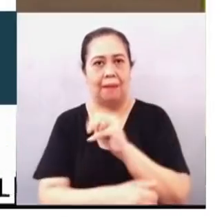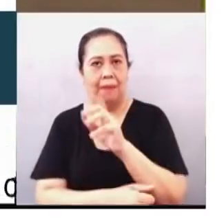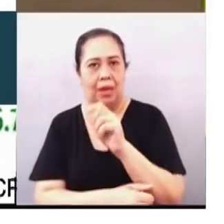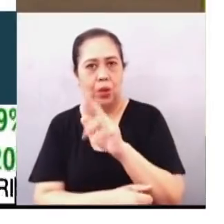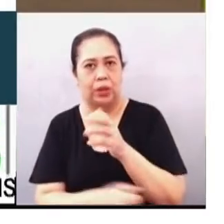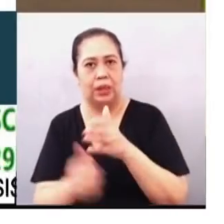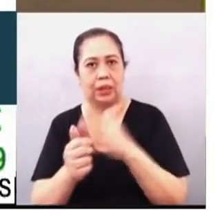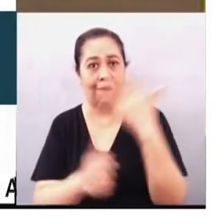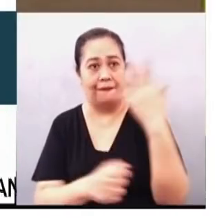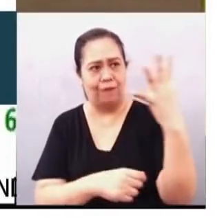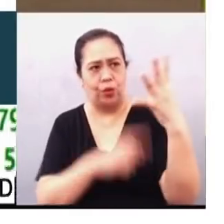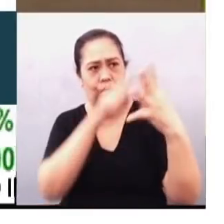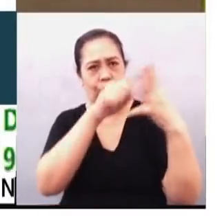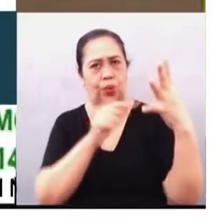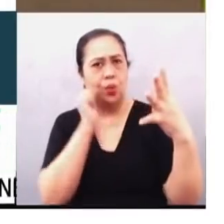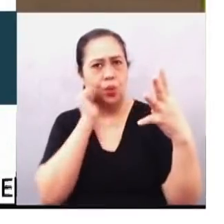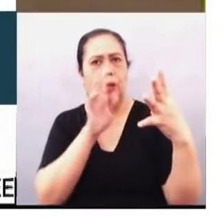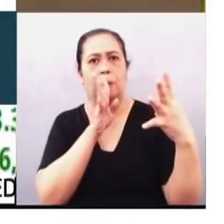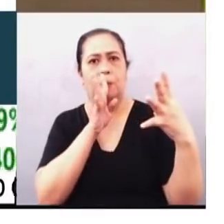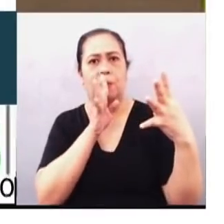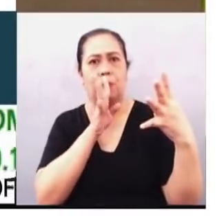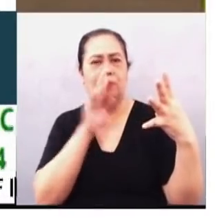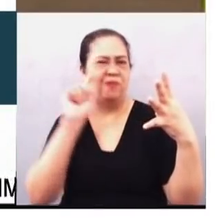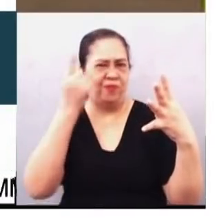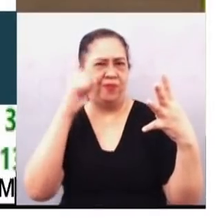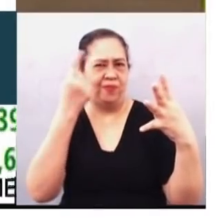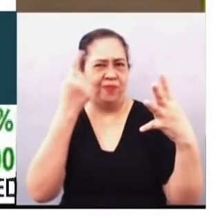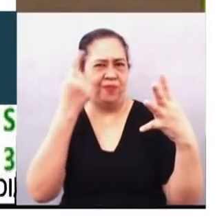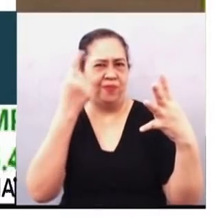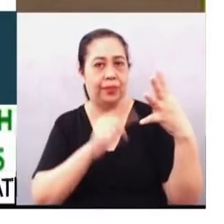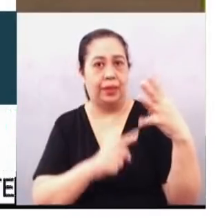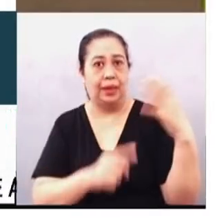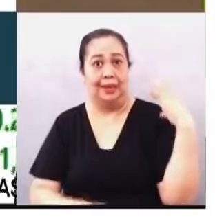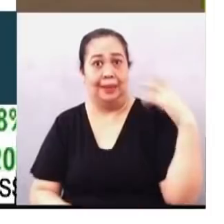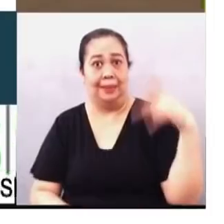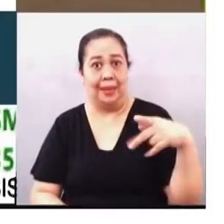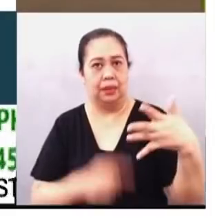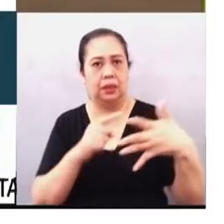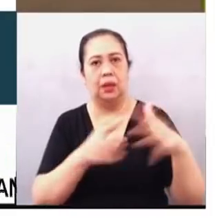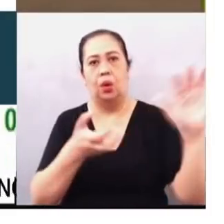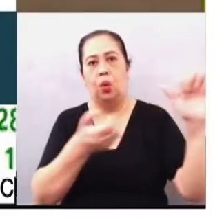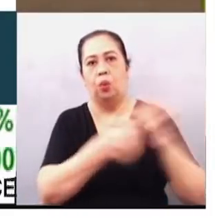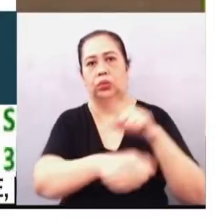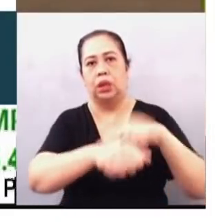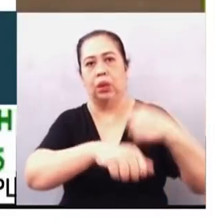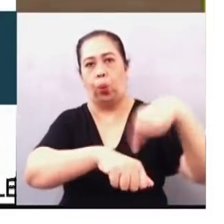Apat yan sila palagi nauuna. Sa chairman pa lang, ubos na yung 2 oras